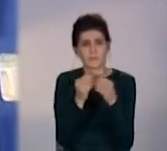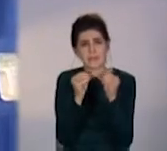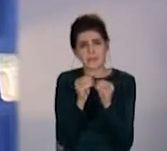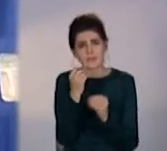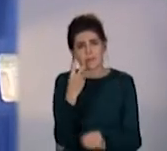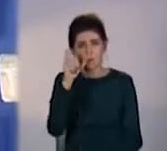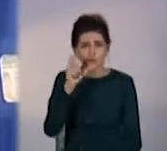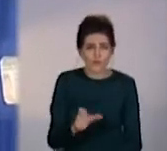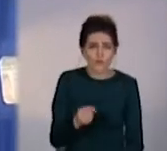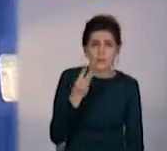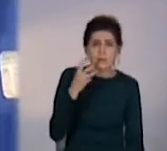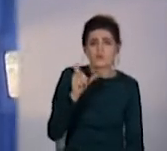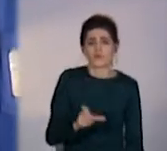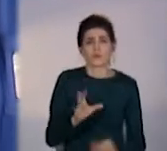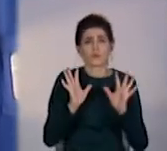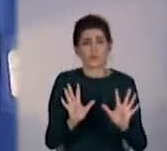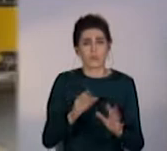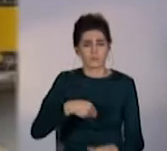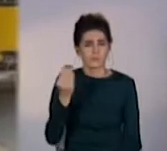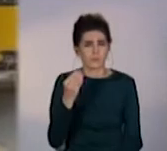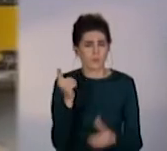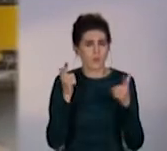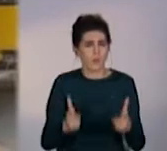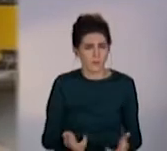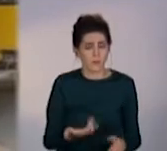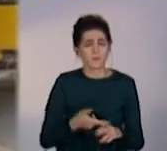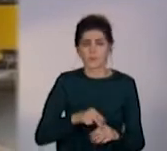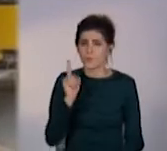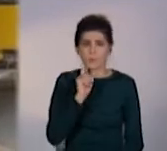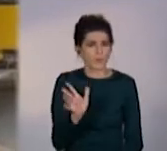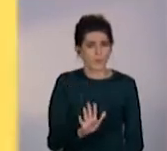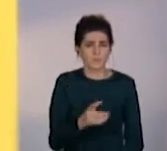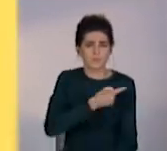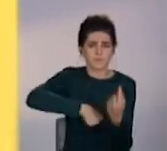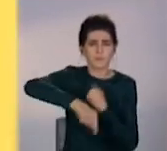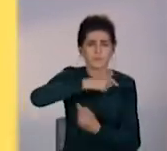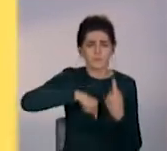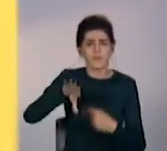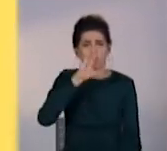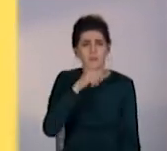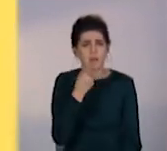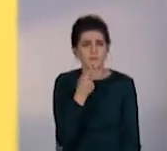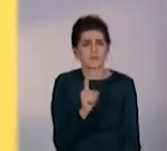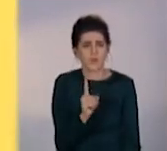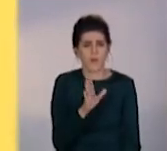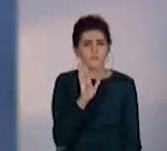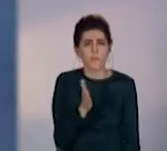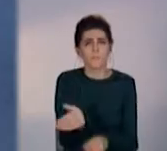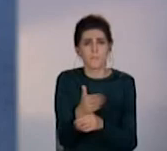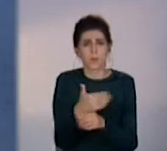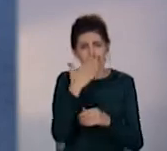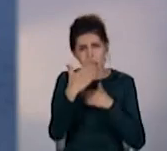12, 13 – всього лише тільки з білетами. За підрахунками керівника профільного департаменту, лише у Маріуполі 200